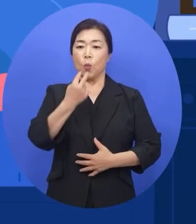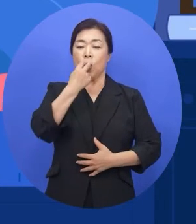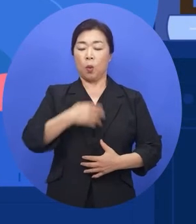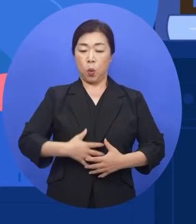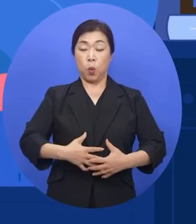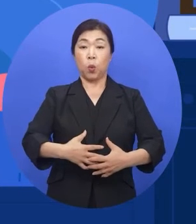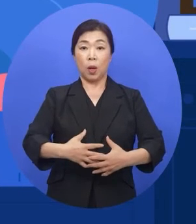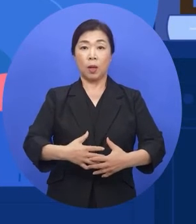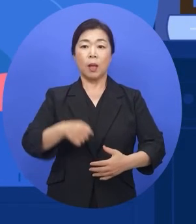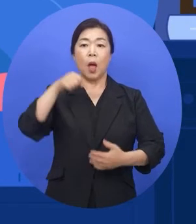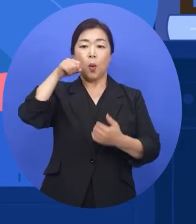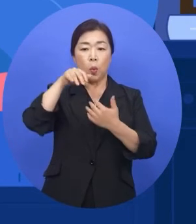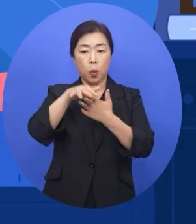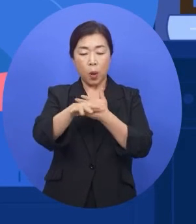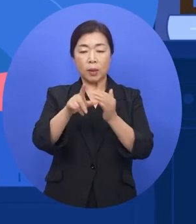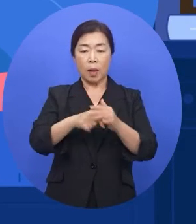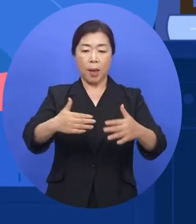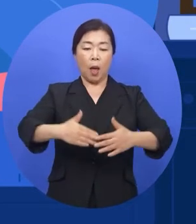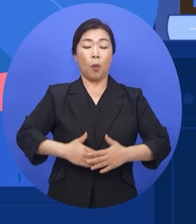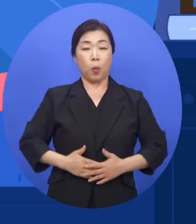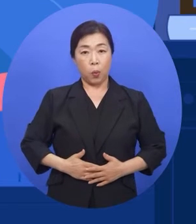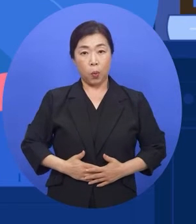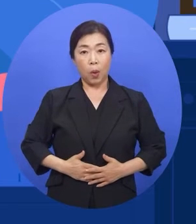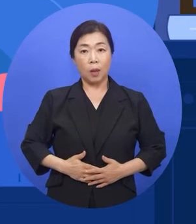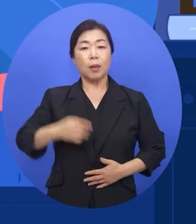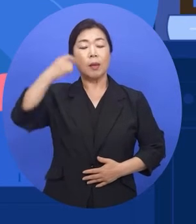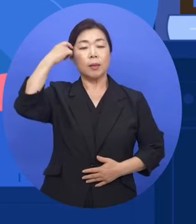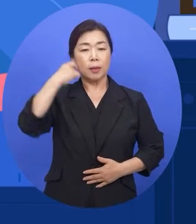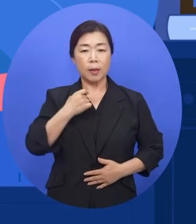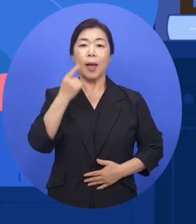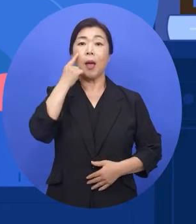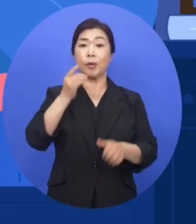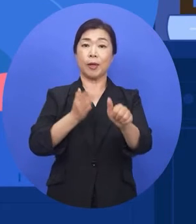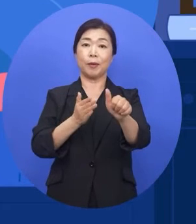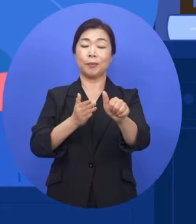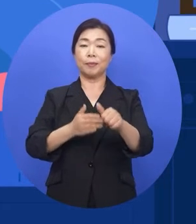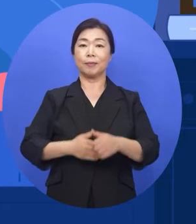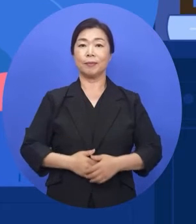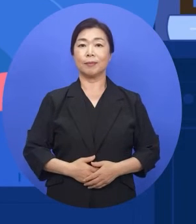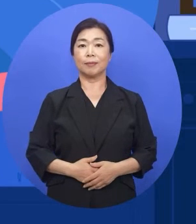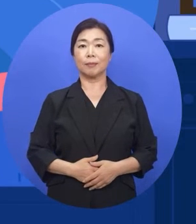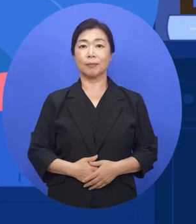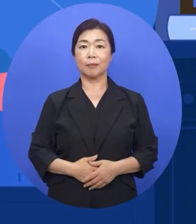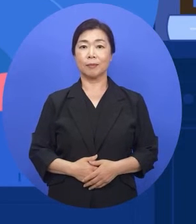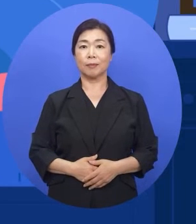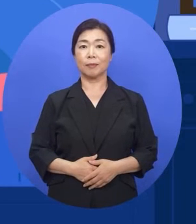올라가고 숨을 내쉴 때 배가 내려가는 것을 느껴보세요.